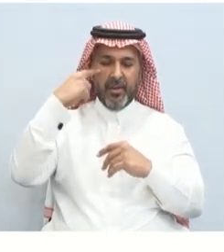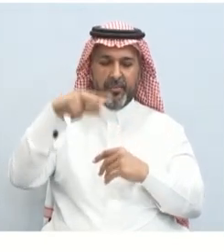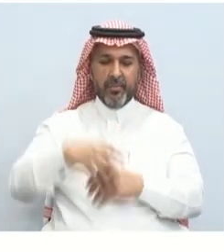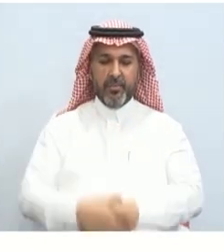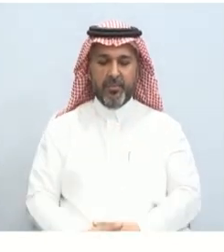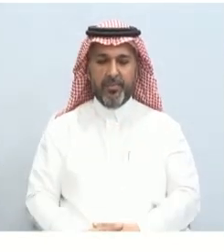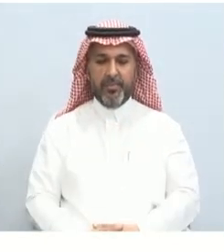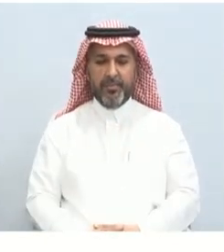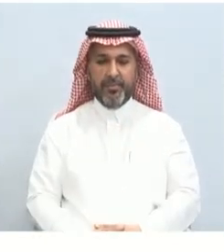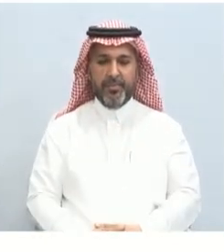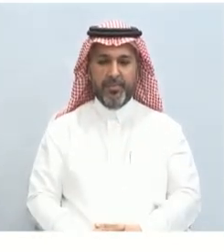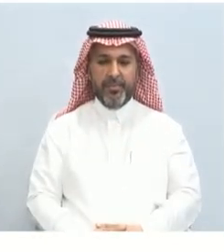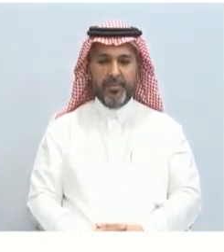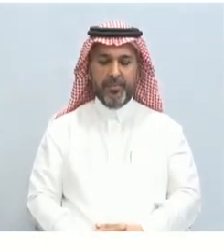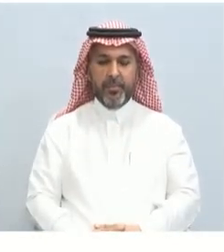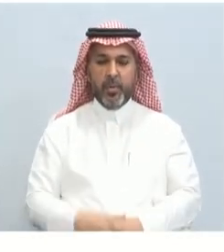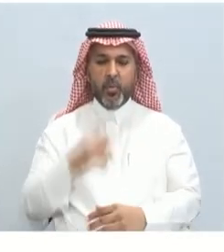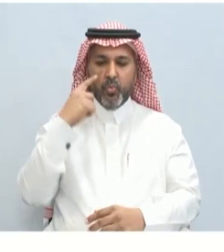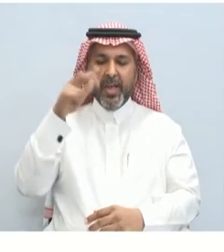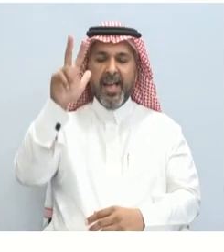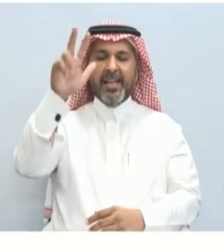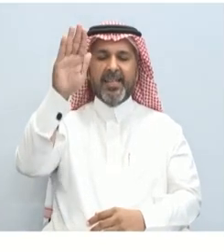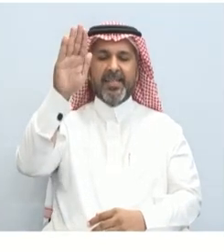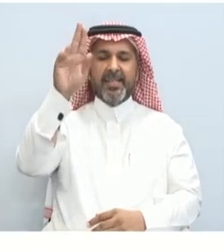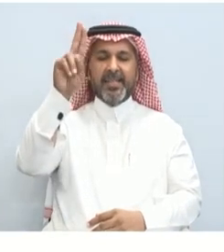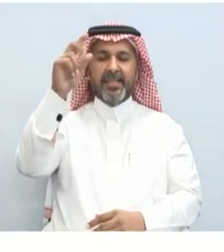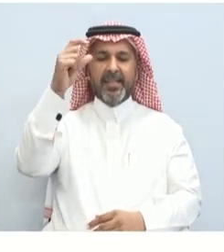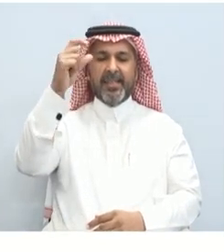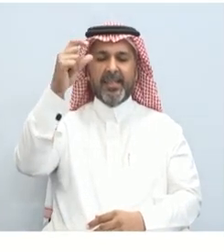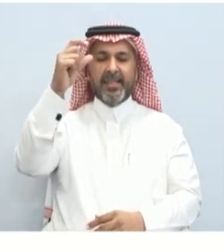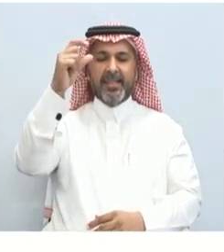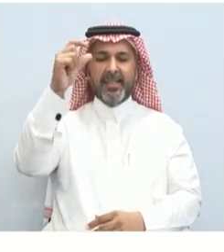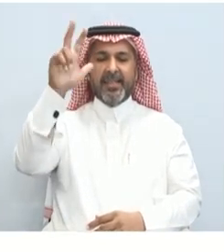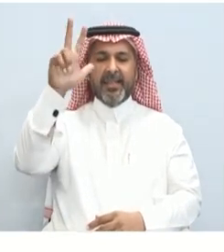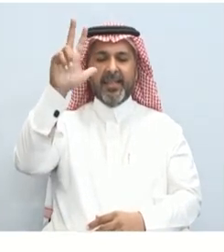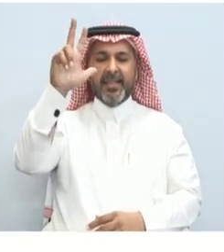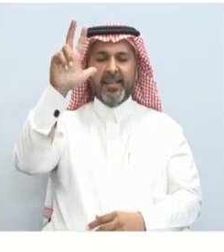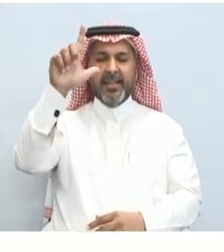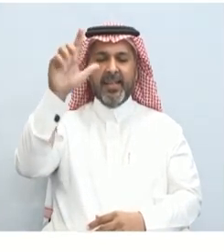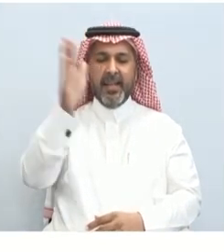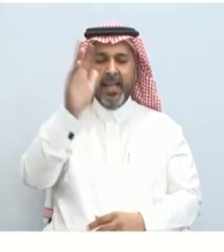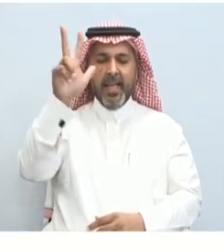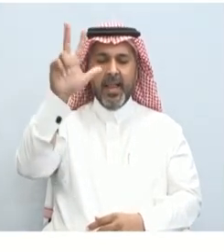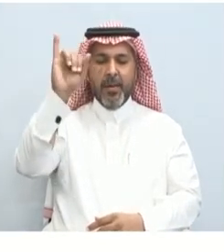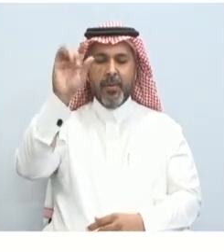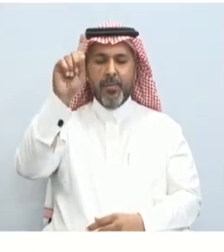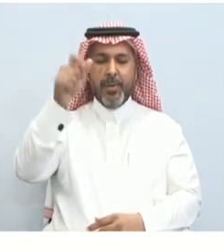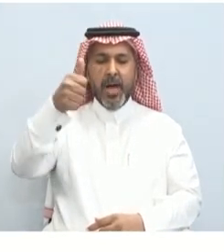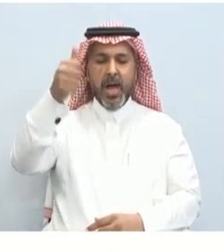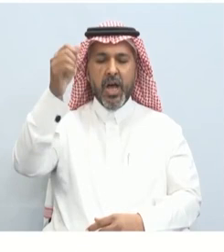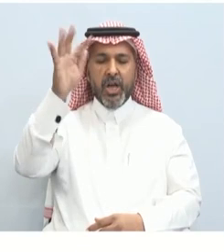الاستبدال المباشر نوع من الاستدلال ينتقل فيه من قضيه الى قضيه اخرى